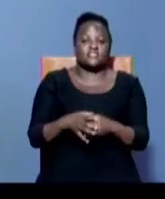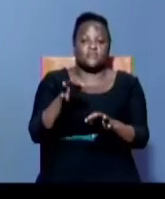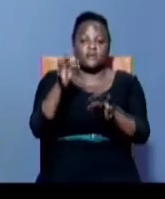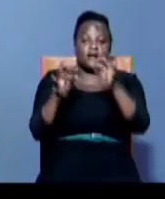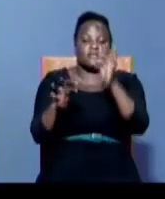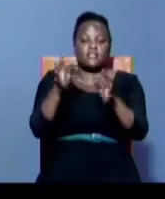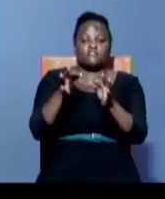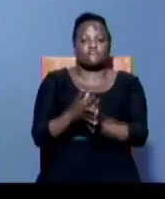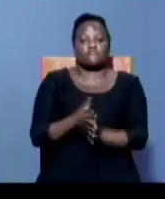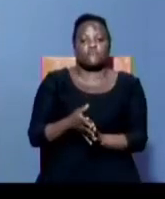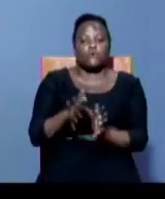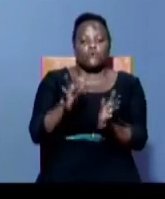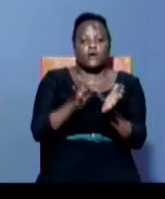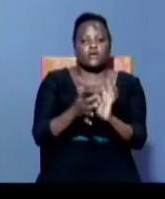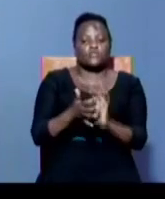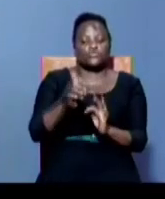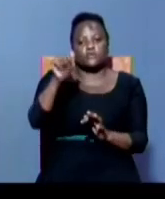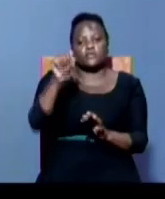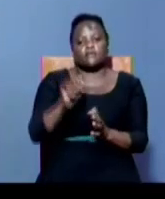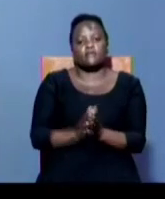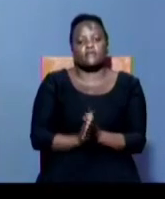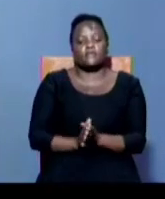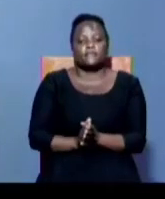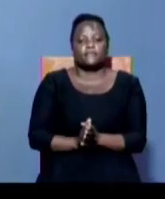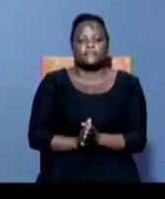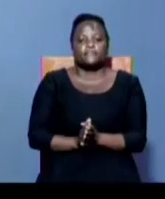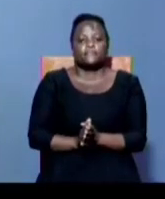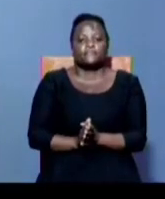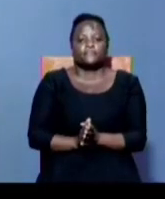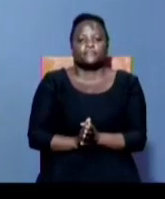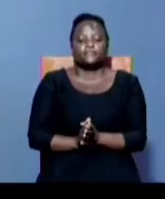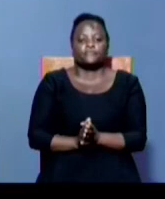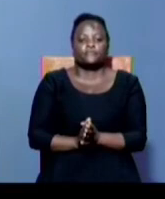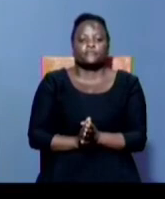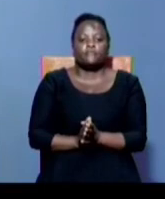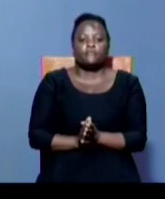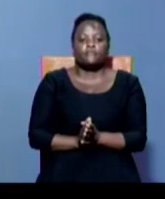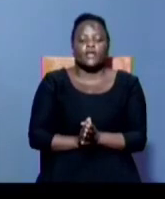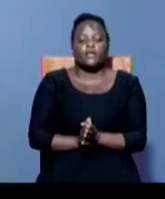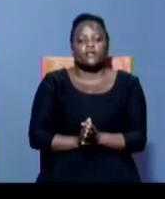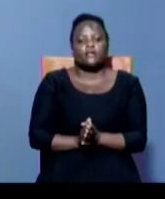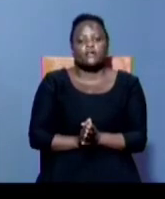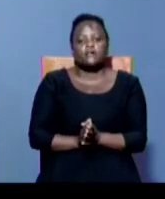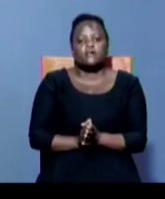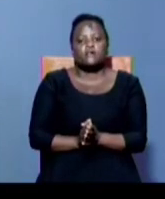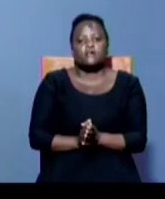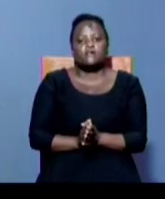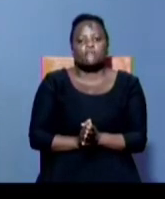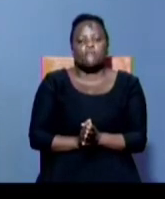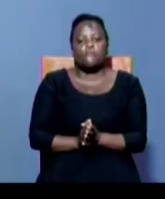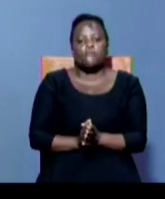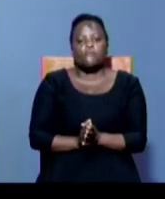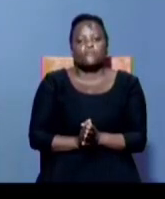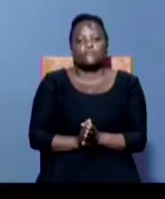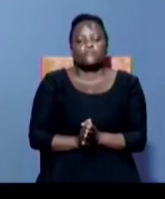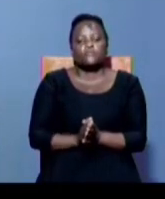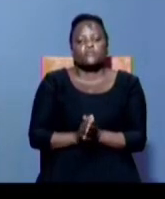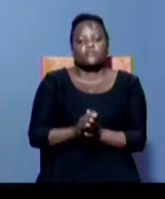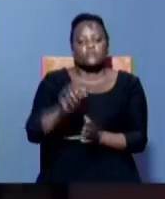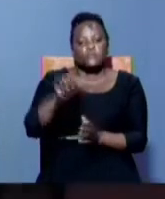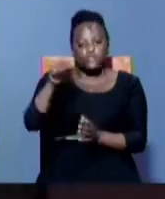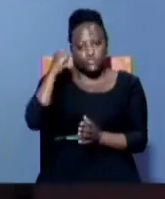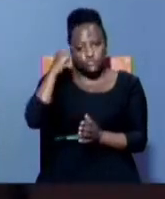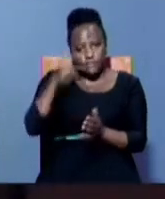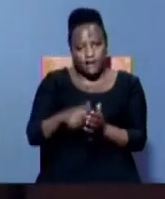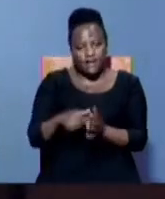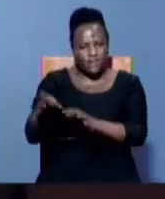ni kwani aliye mkamilifu asiye na ila wala wa. Utaona Petro anaeleza hivyo, ndiye asiye na ila wala wa. Na ndio maana wanyama waliokuwa